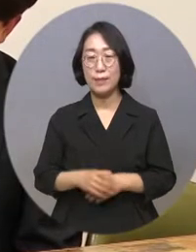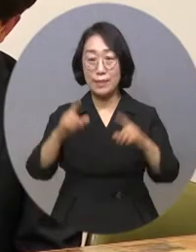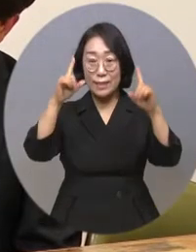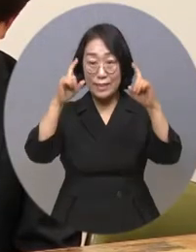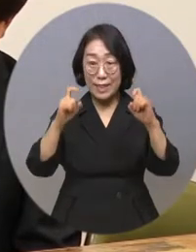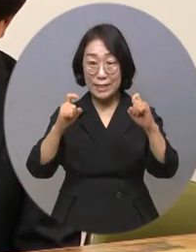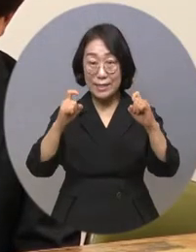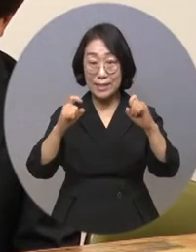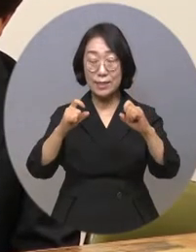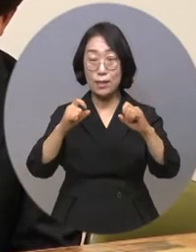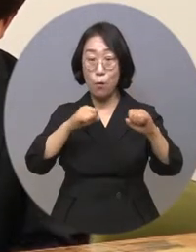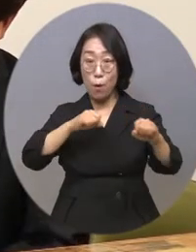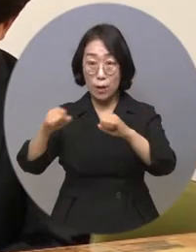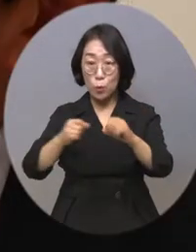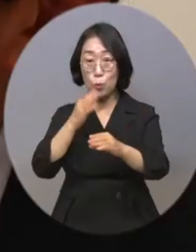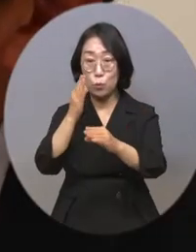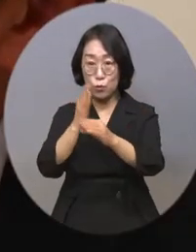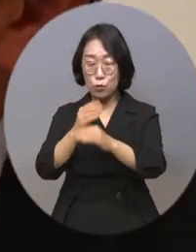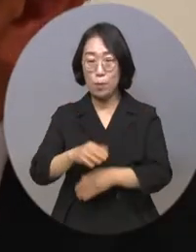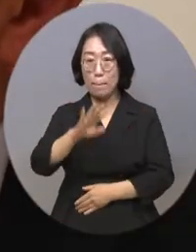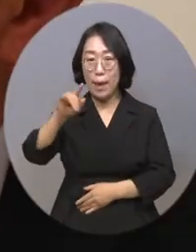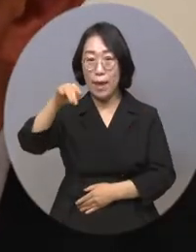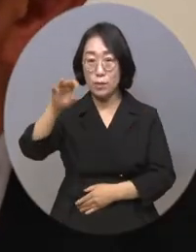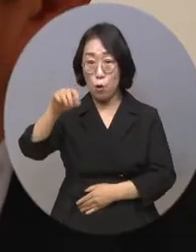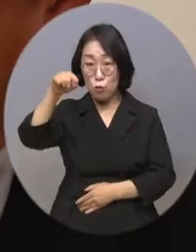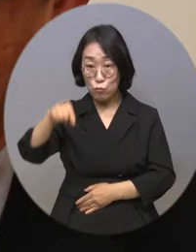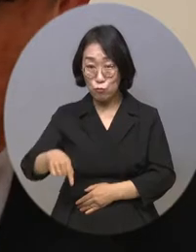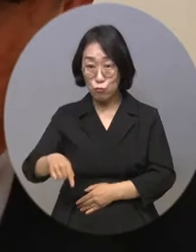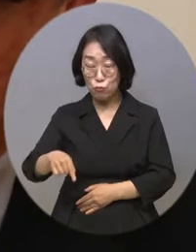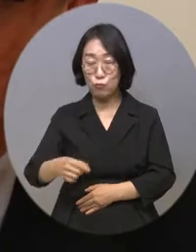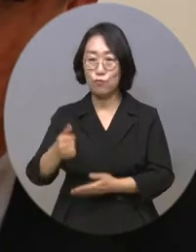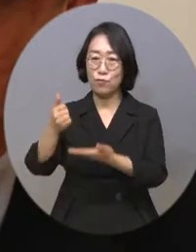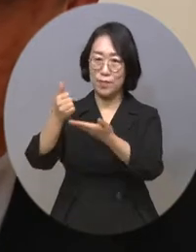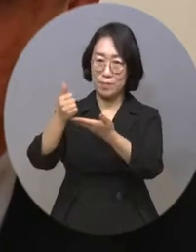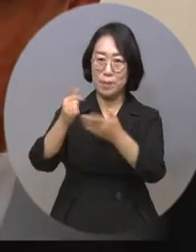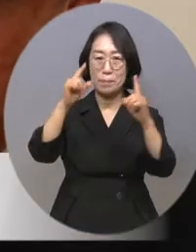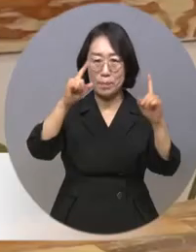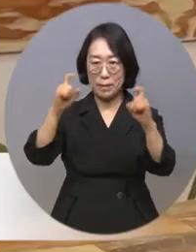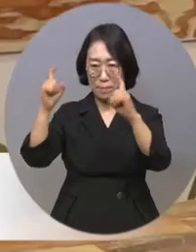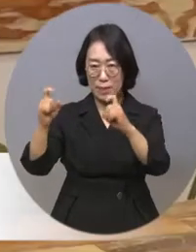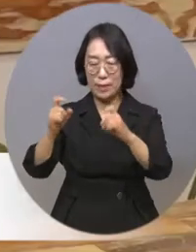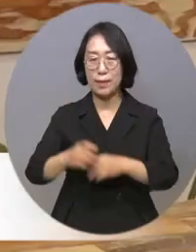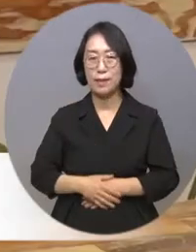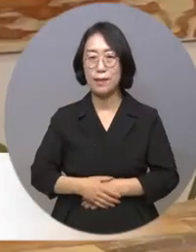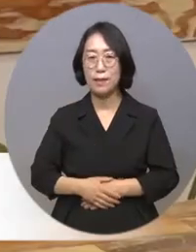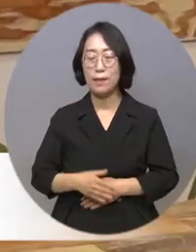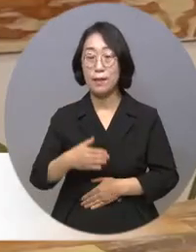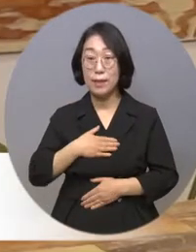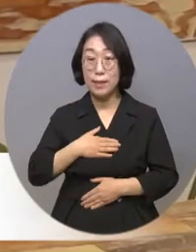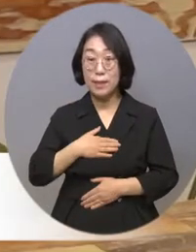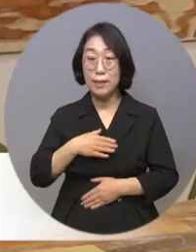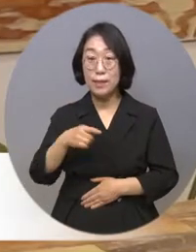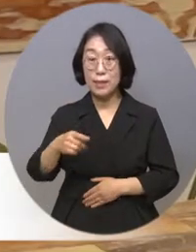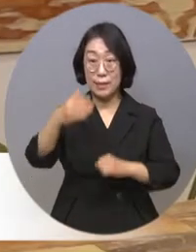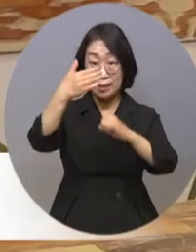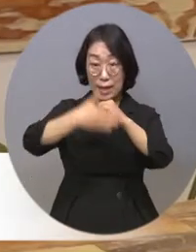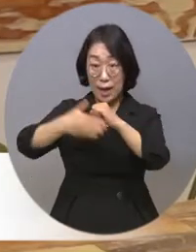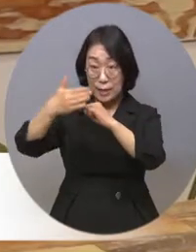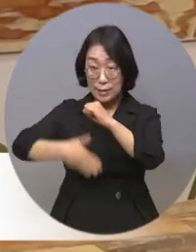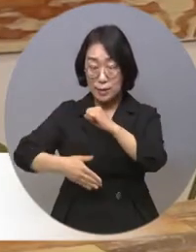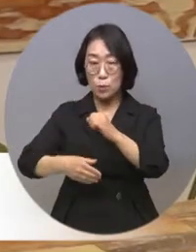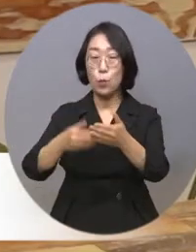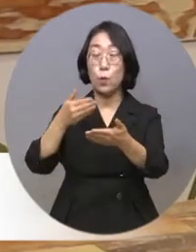사진작가로 왕성한 활동을 하고 있는 배성우 작가의 작품입니다. 이번 전시회는